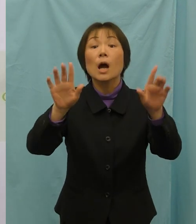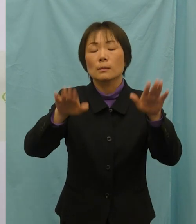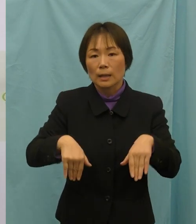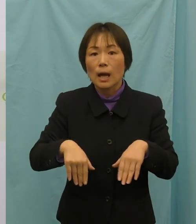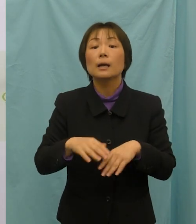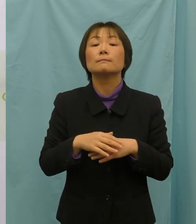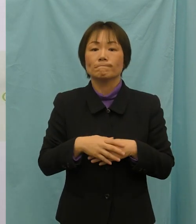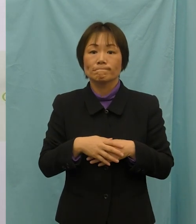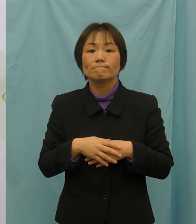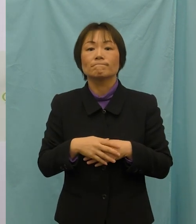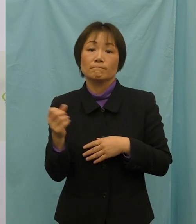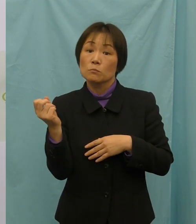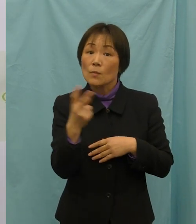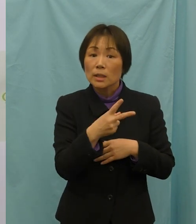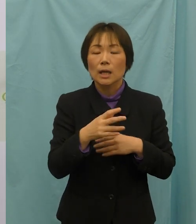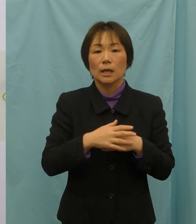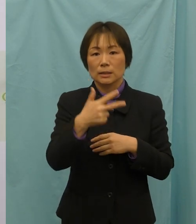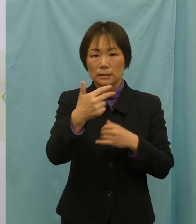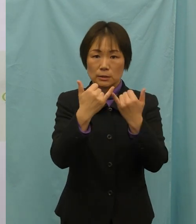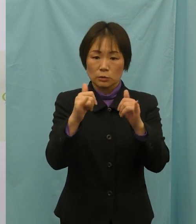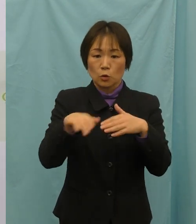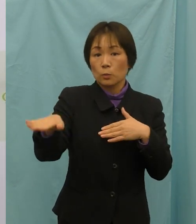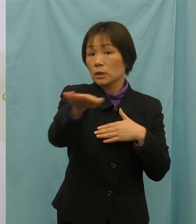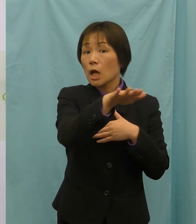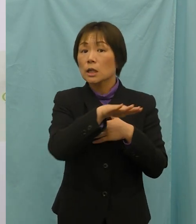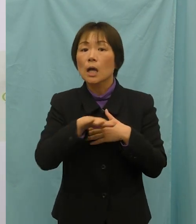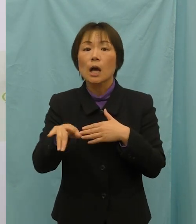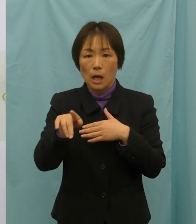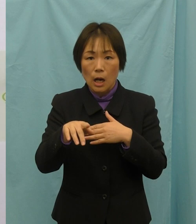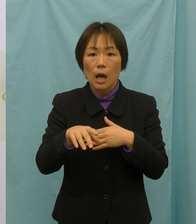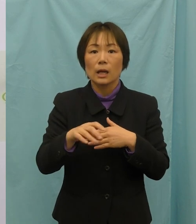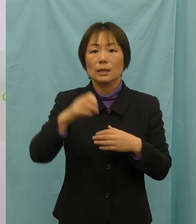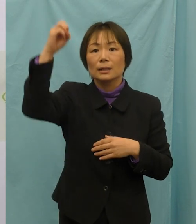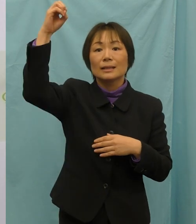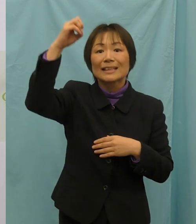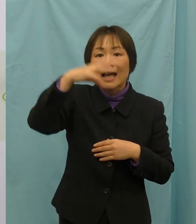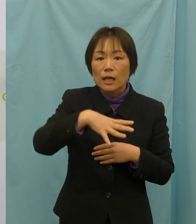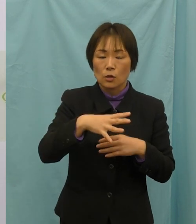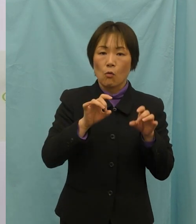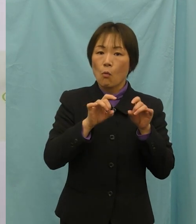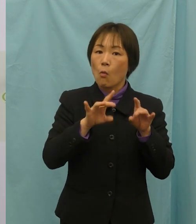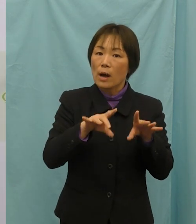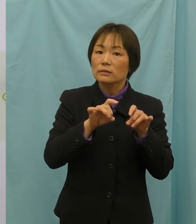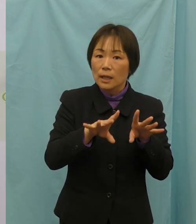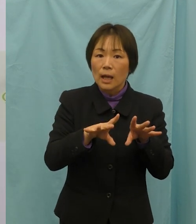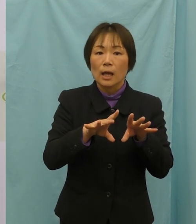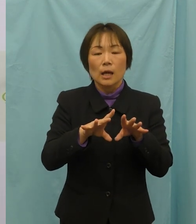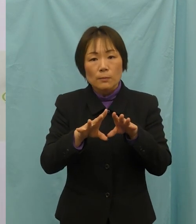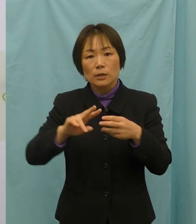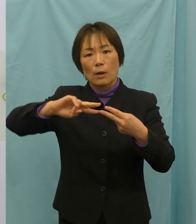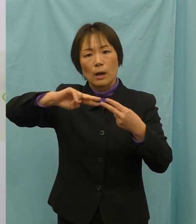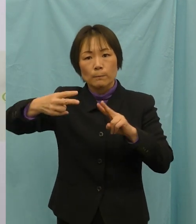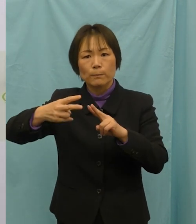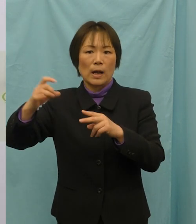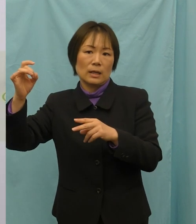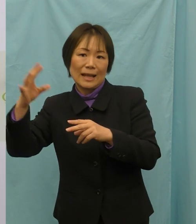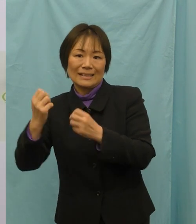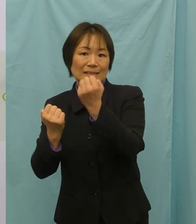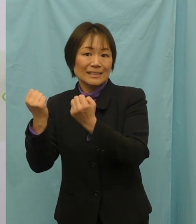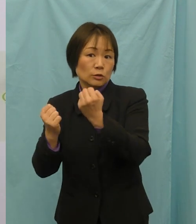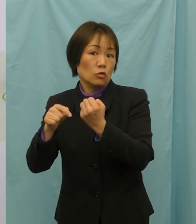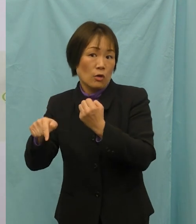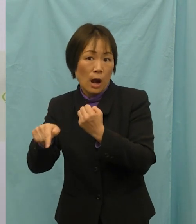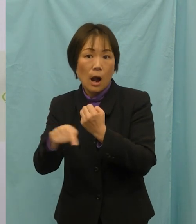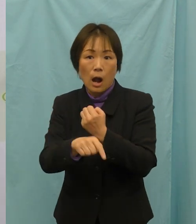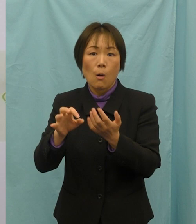まいりました。また本市では毎年市民の皆さんが太陽光発電や次世代